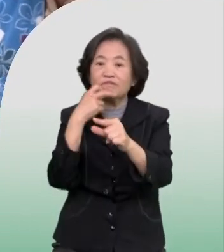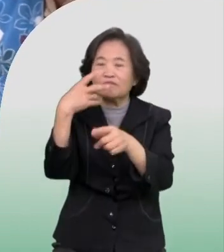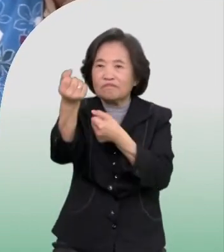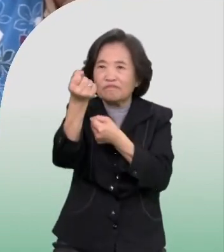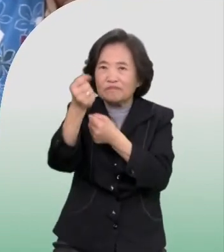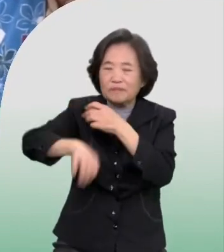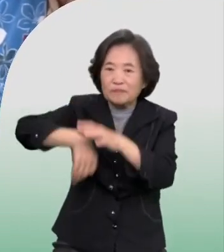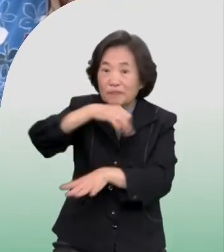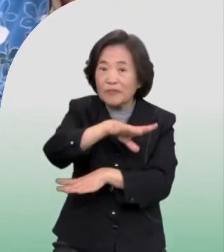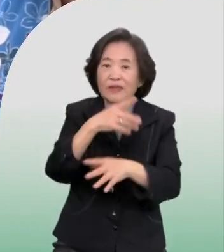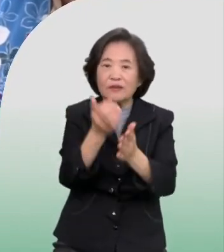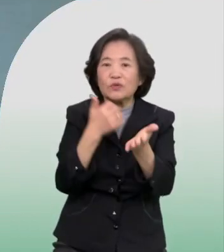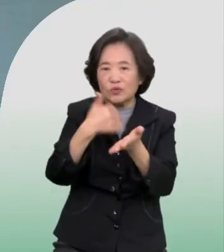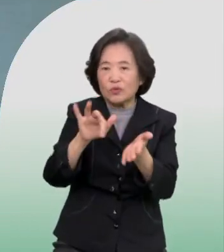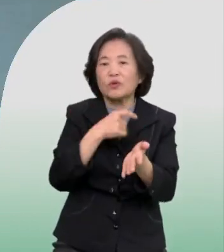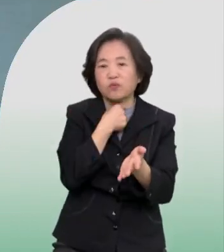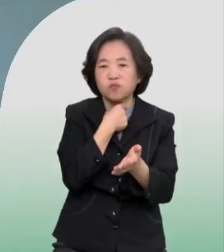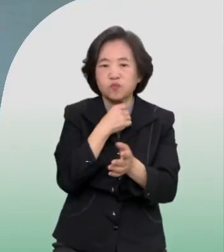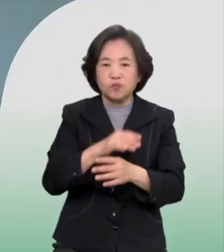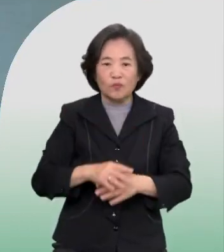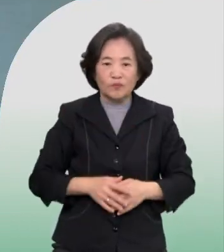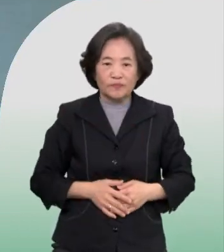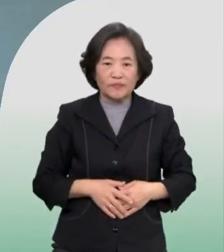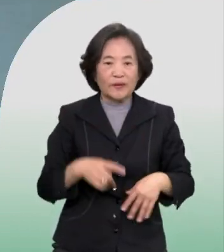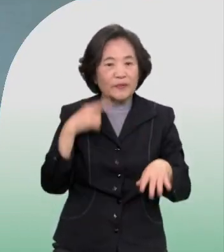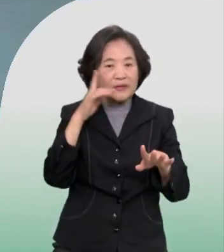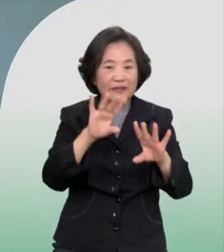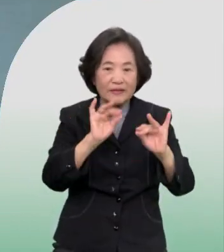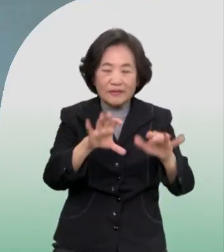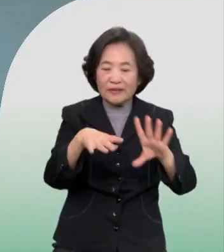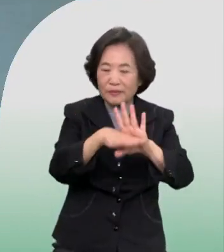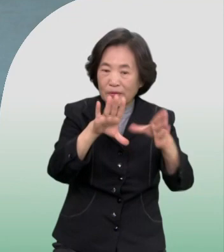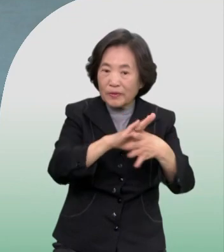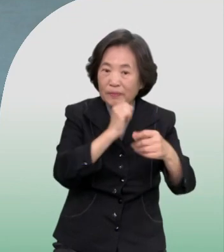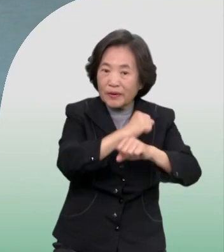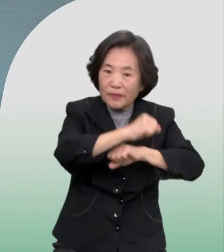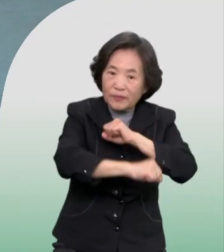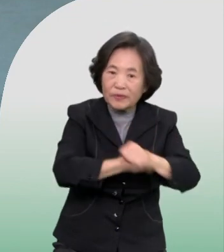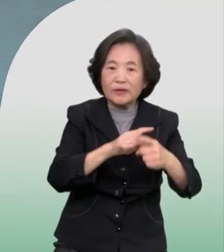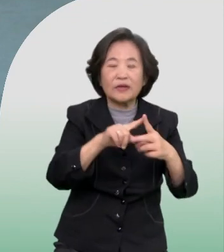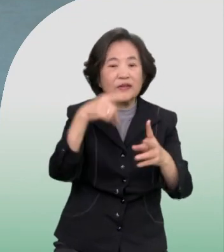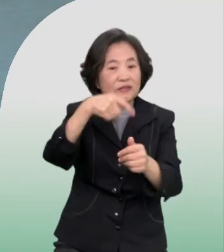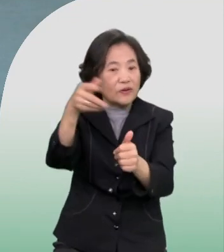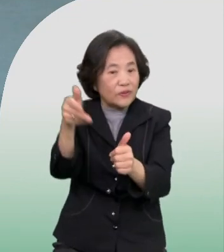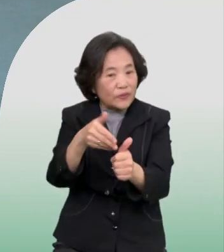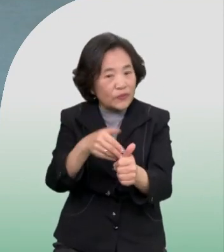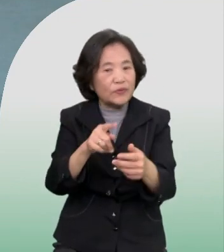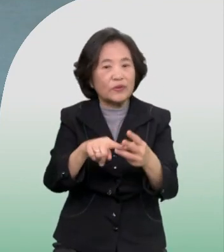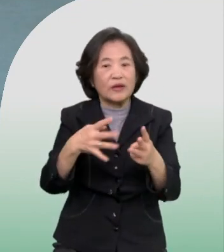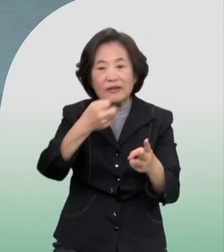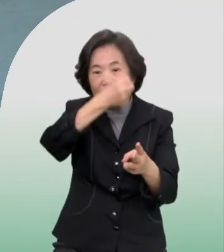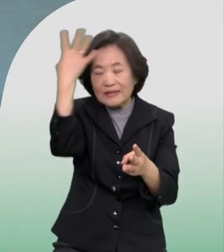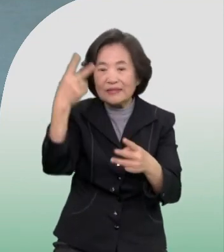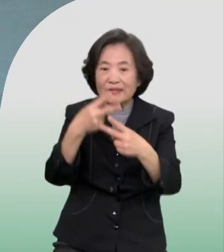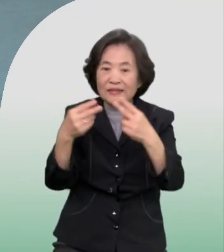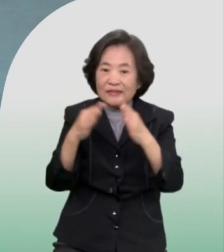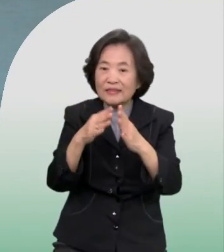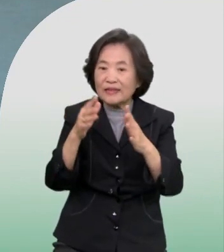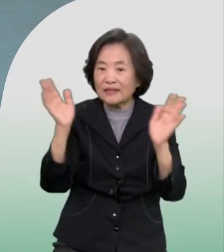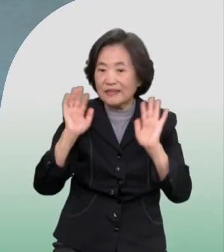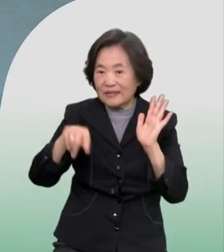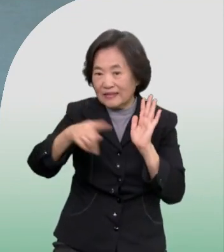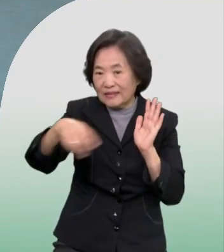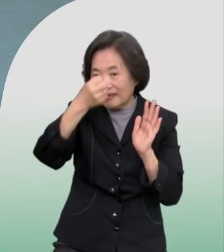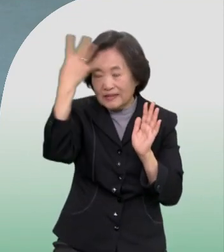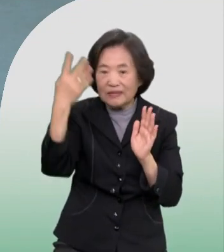策行客多预算。 所以啊，地方的文化发通，还有俺的教育哈，个俺的后生的客家子弟，